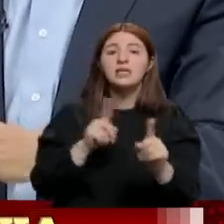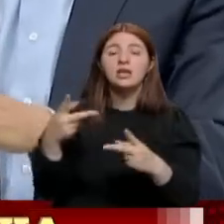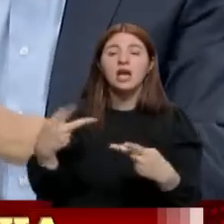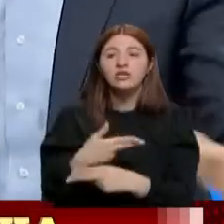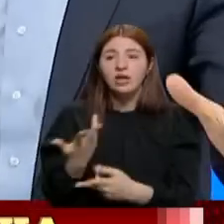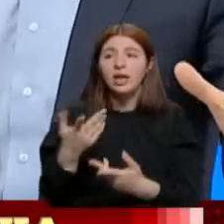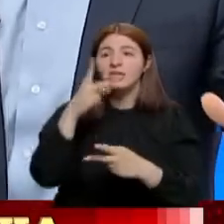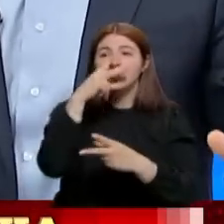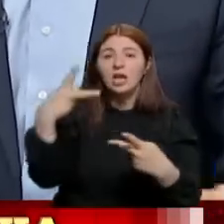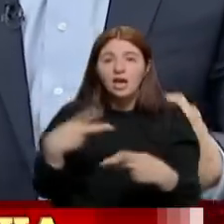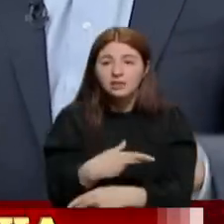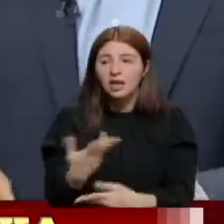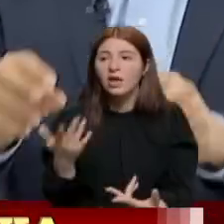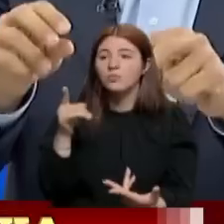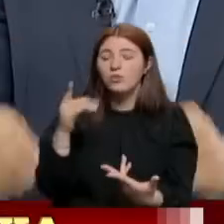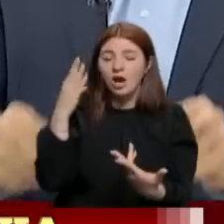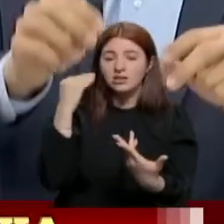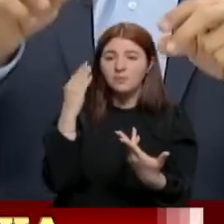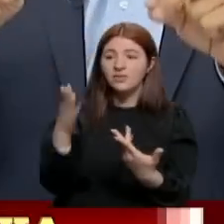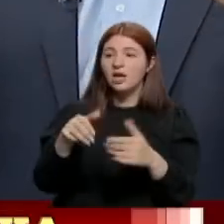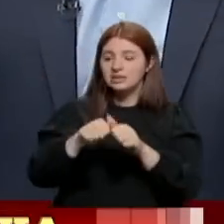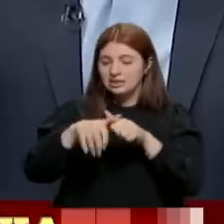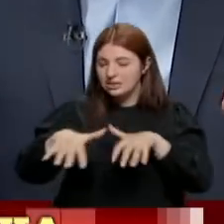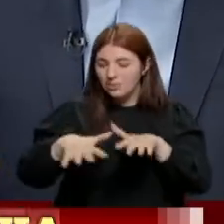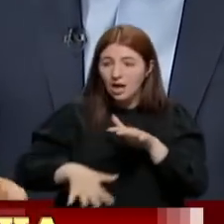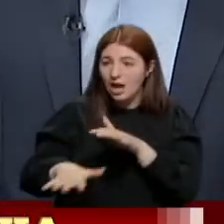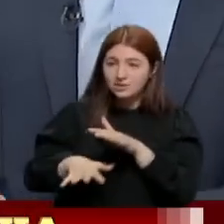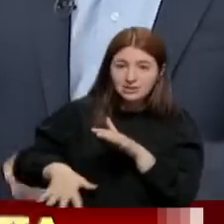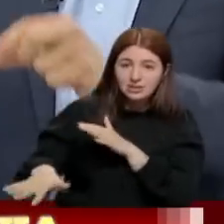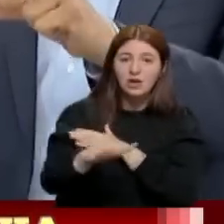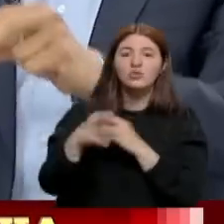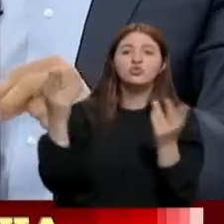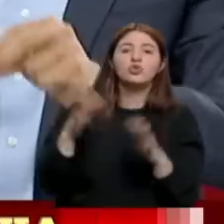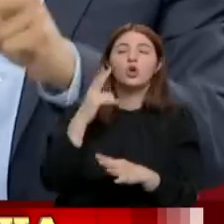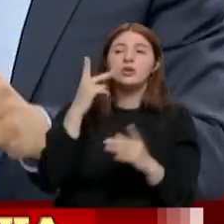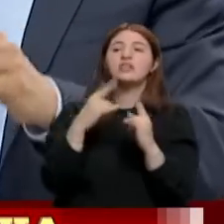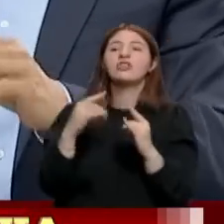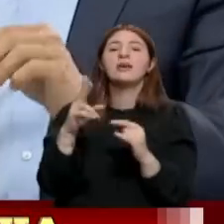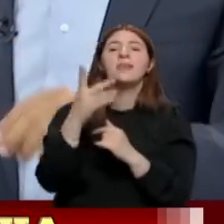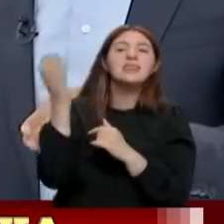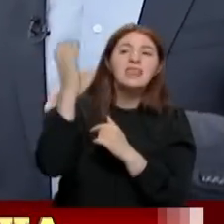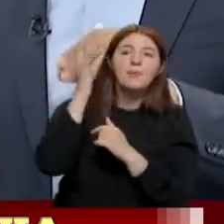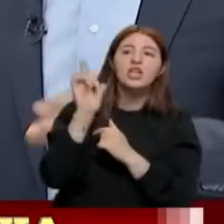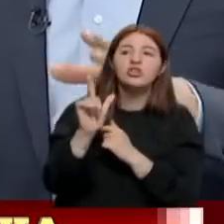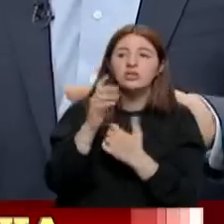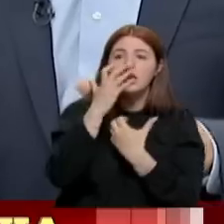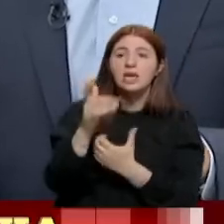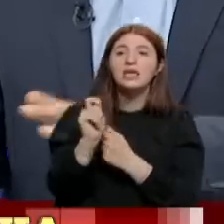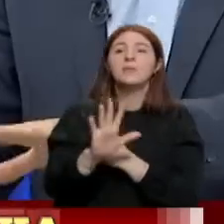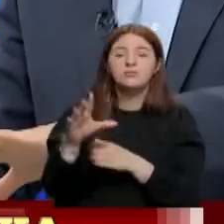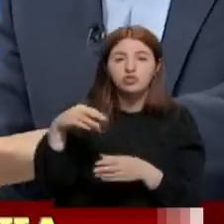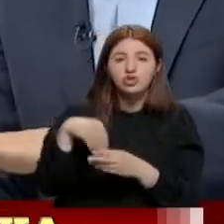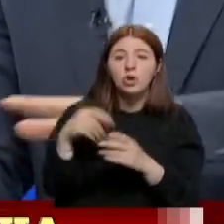keserek, Twitter'ı keserek. Bu açıdan altyapımızın da çöktüğünü gördük. Yani çadır gibi temel ihtiyaçlarımızı karşılamadığımız